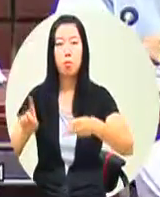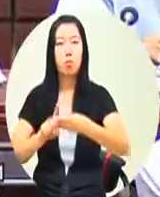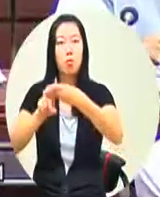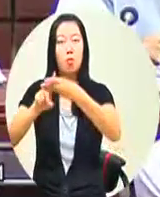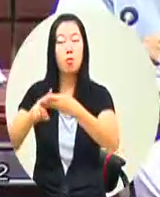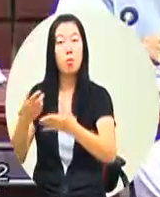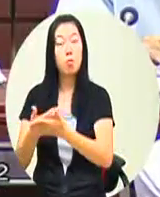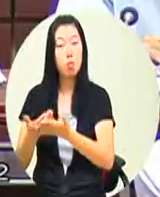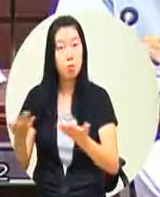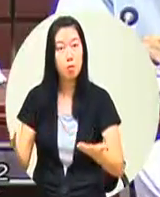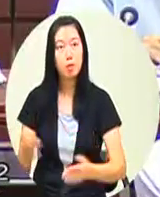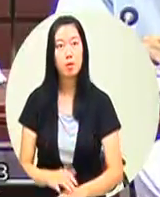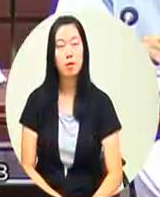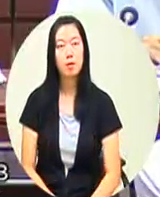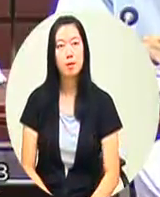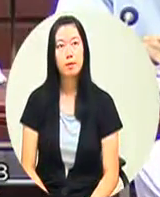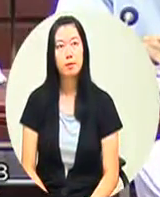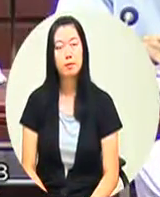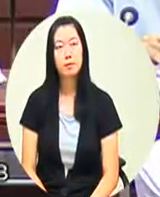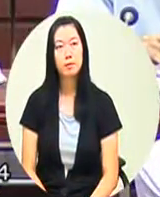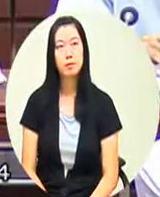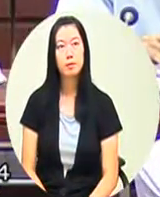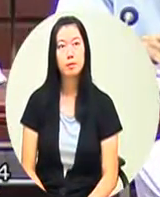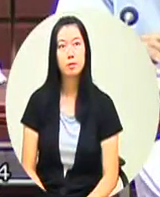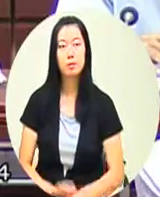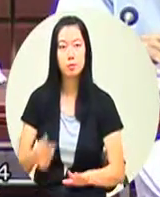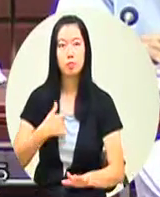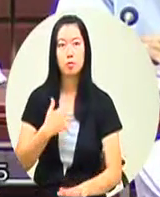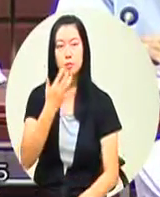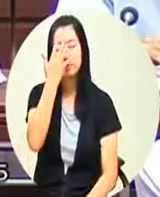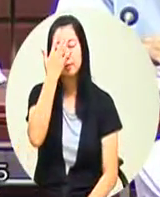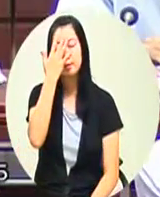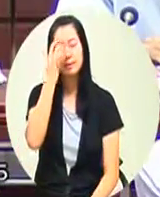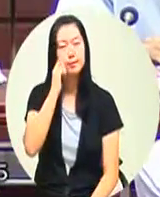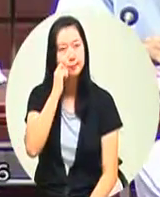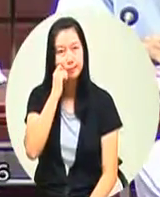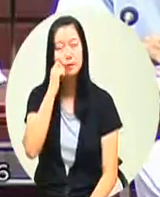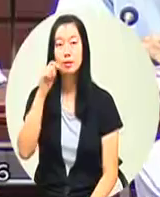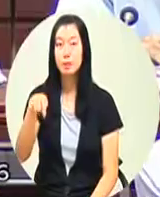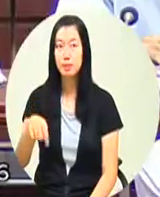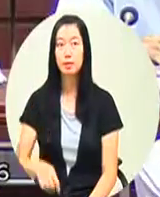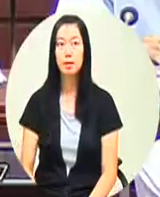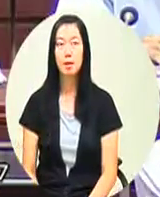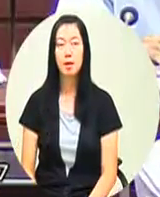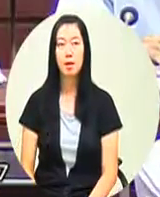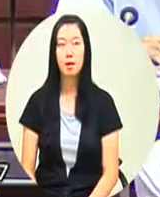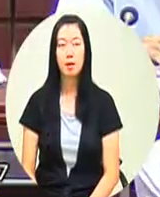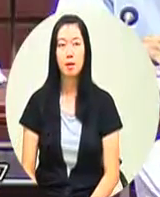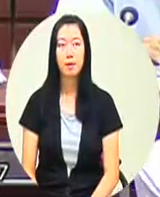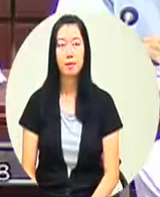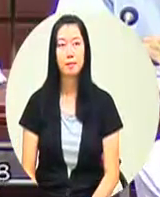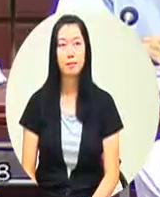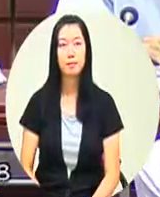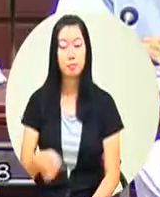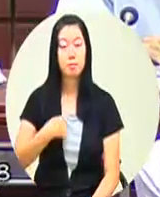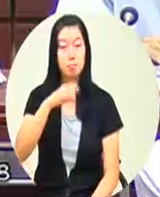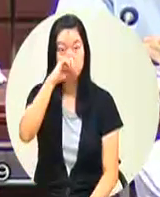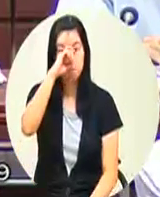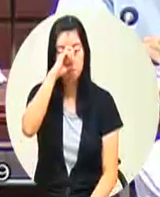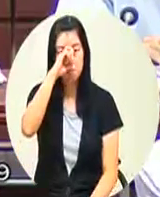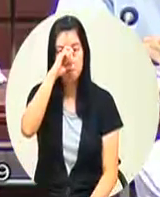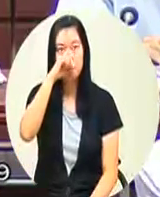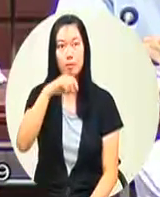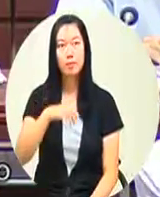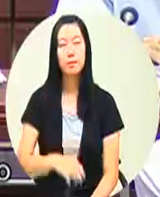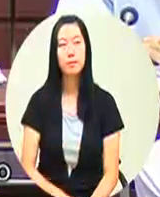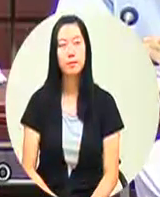哦，所以说变成这一些的话，就是我们现在困难点啊。所以说也因为这样子，我们哦希望能凝聚出